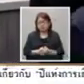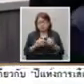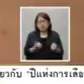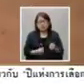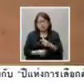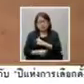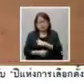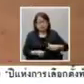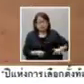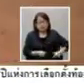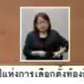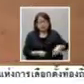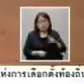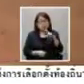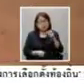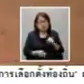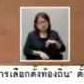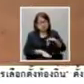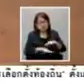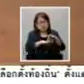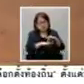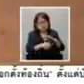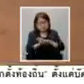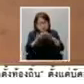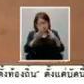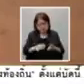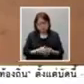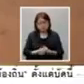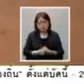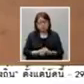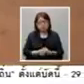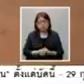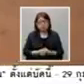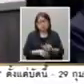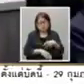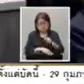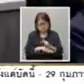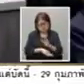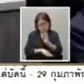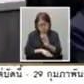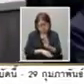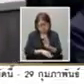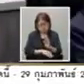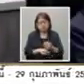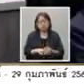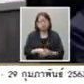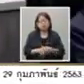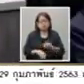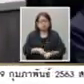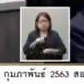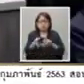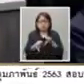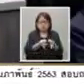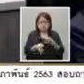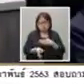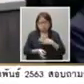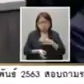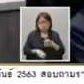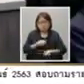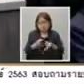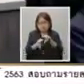านี่ไปดูสิฮะ ท่านกจิตครับท่านให้เหตุผลใน ผมกำลังให้เหตุผลที่แตกต่างท่านประธ